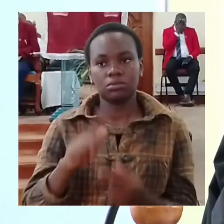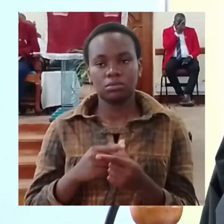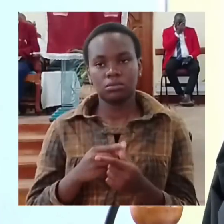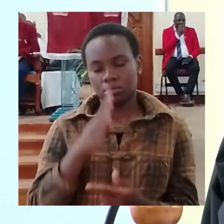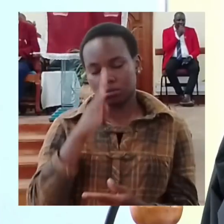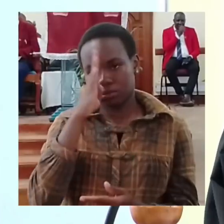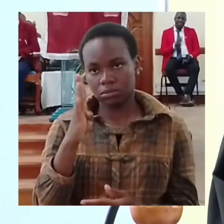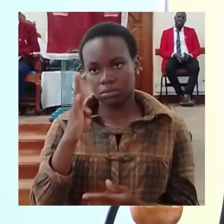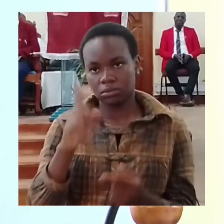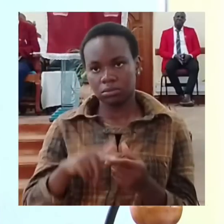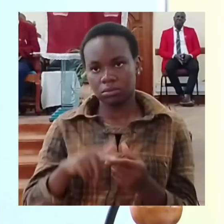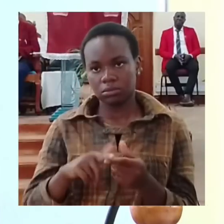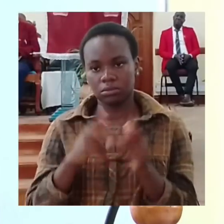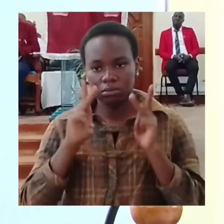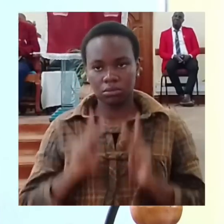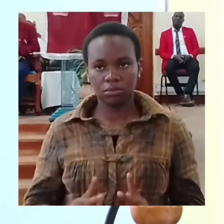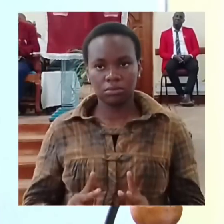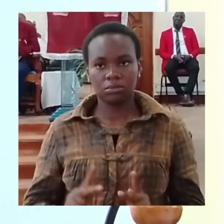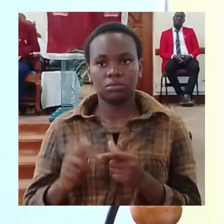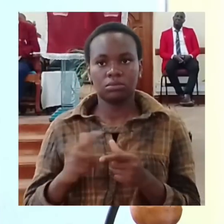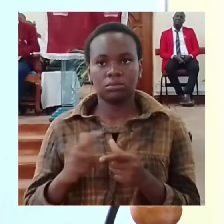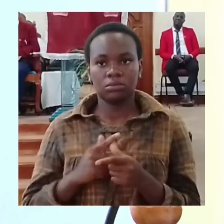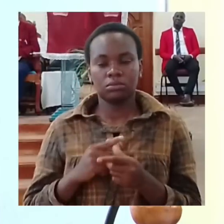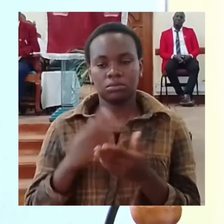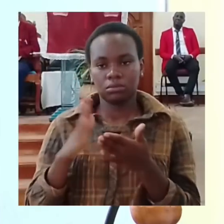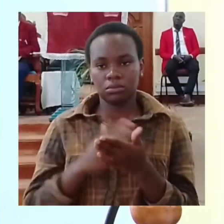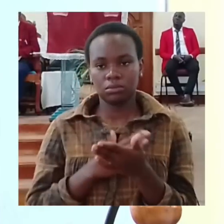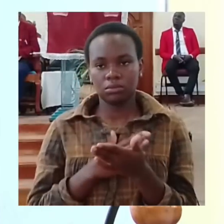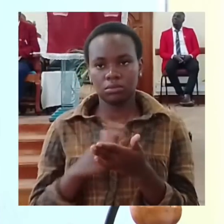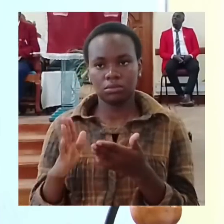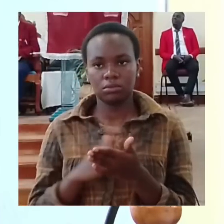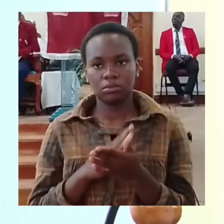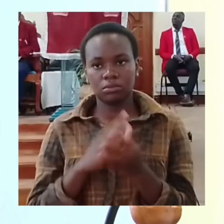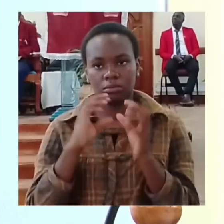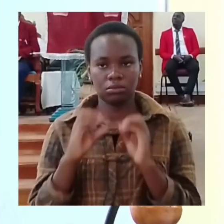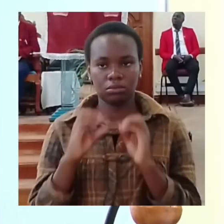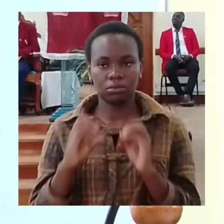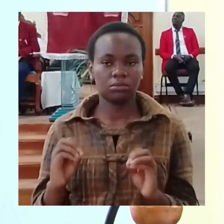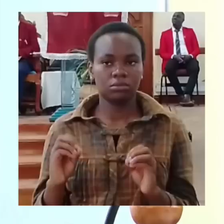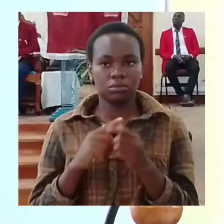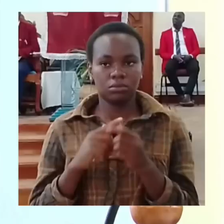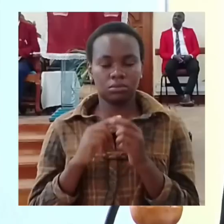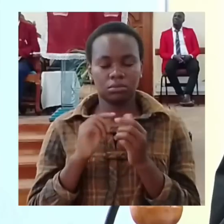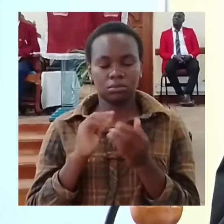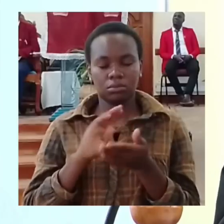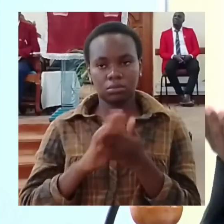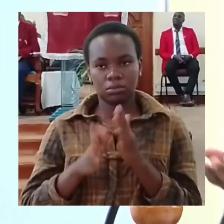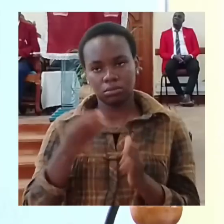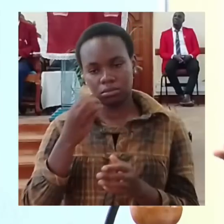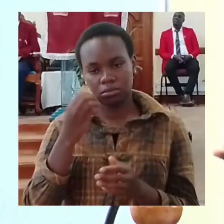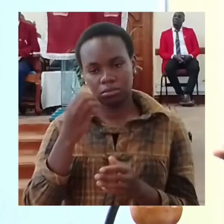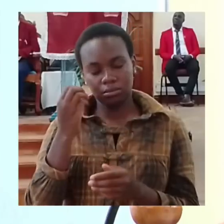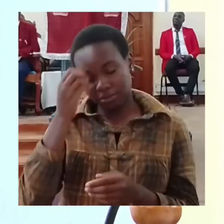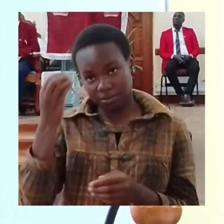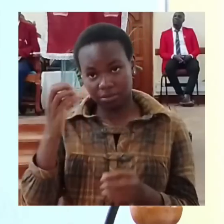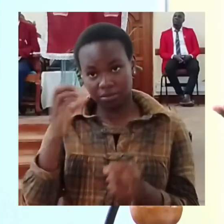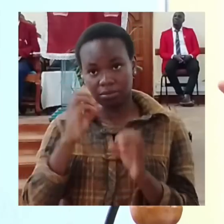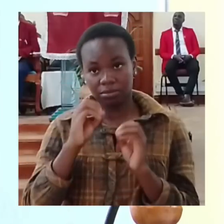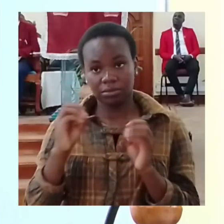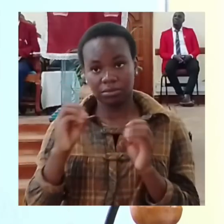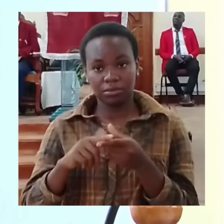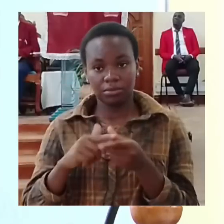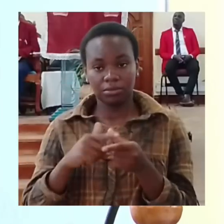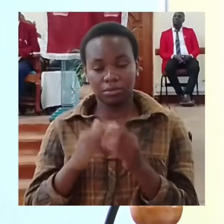Sunday, wona mũndũ ũrĩa ũngĩ atekũina wega ũrĩa ũinaga, ndũkamũrakarĩre, mũhoere no arĩmenya kĩĩ